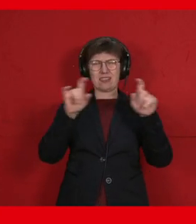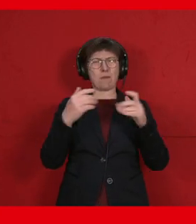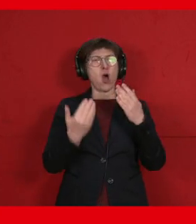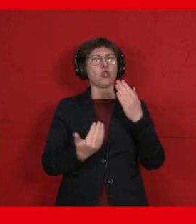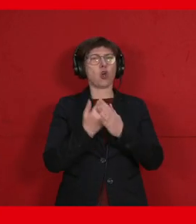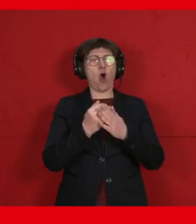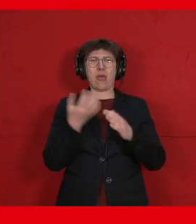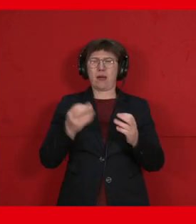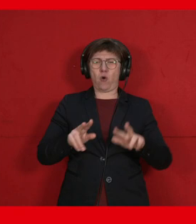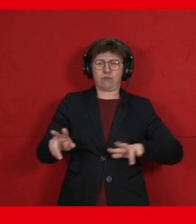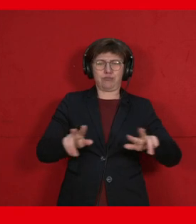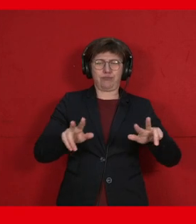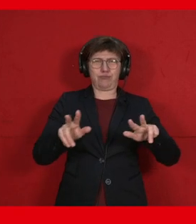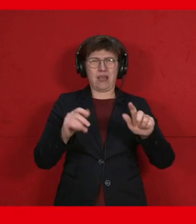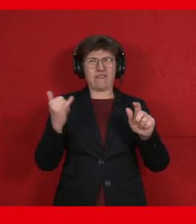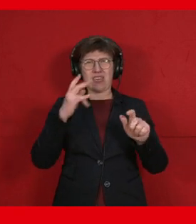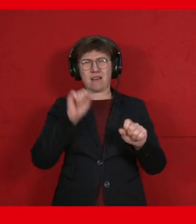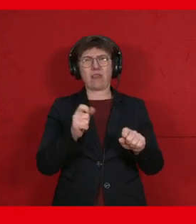neues Regime brauchen, wie wir